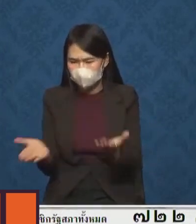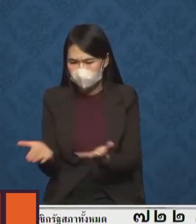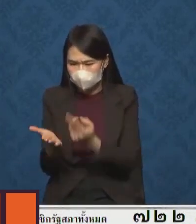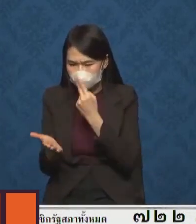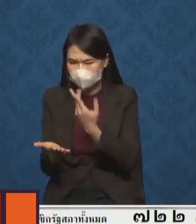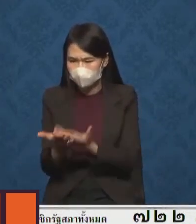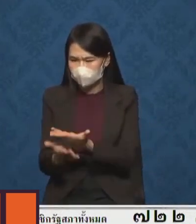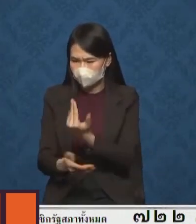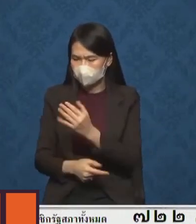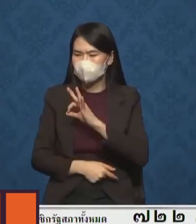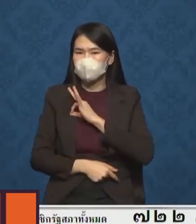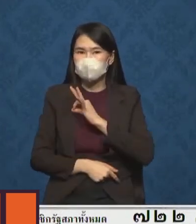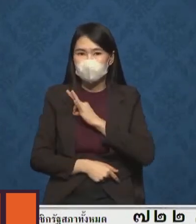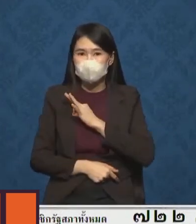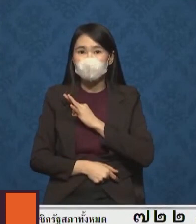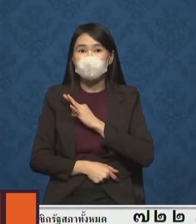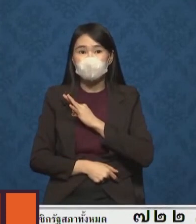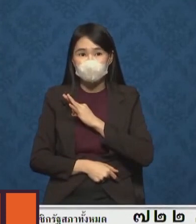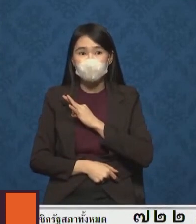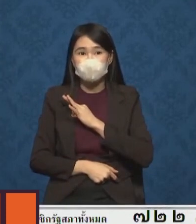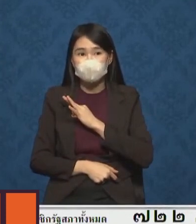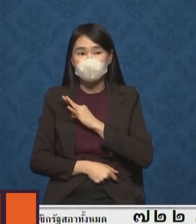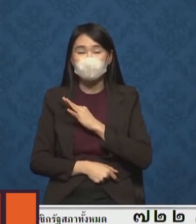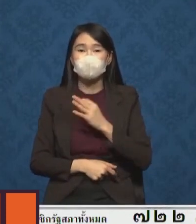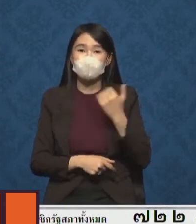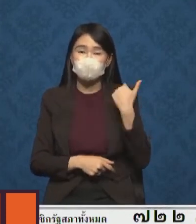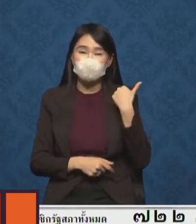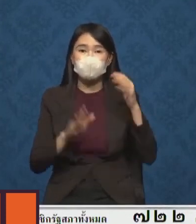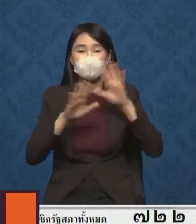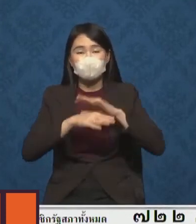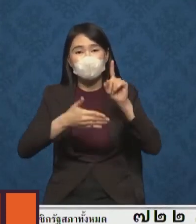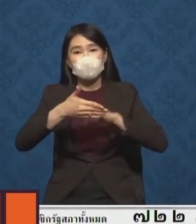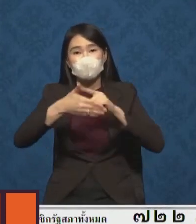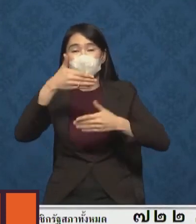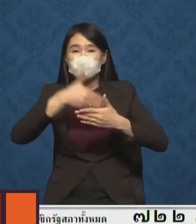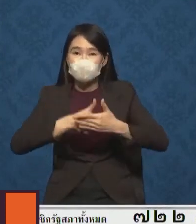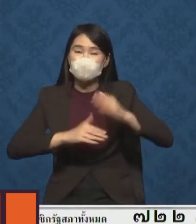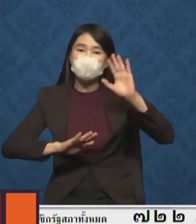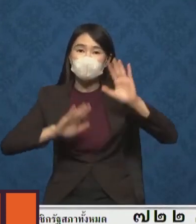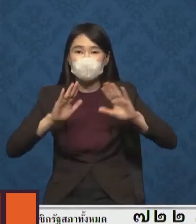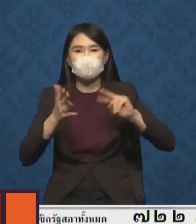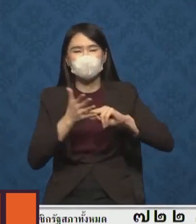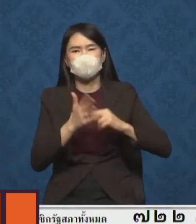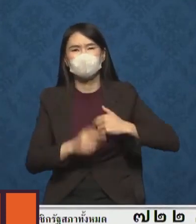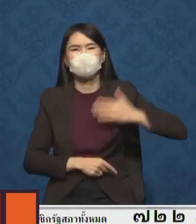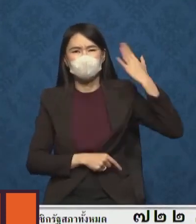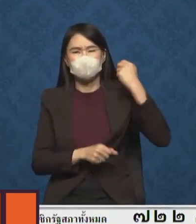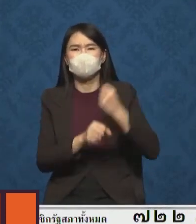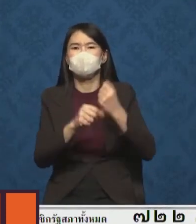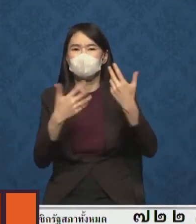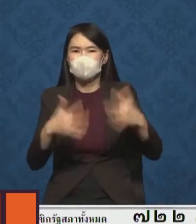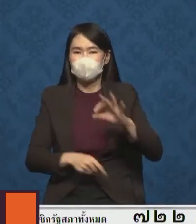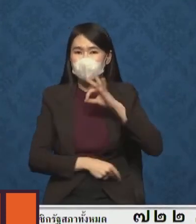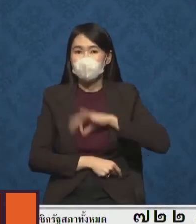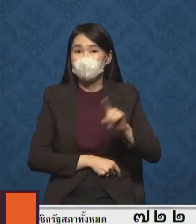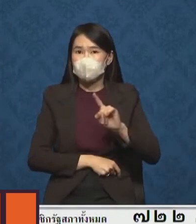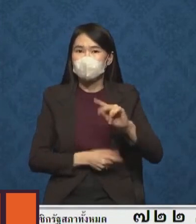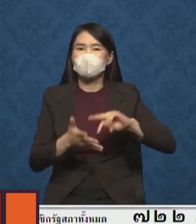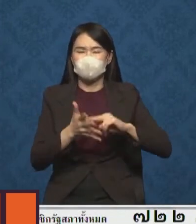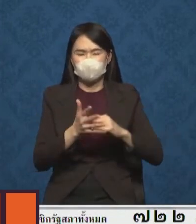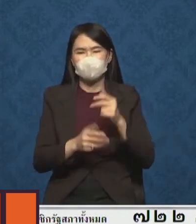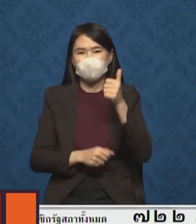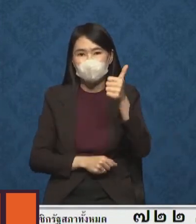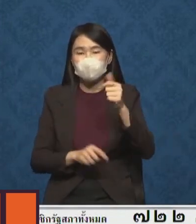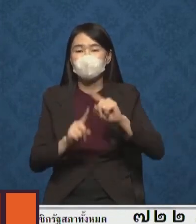ไม่วจะเป็ประเด็เรื่องของการ primary ต่ซึ่งเราได้เคยทำมาแล้วก็เรารู้ว่าเป็สิ่งที่ดี